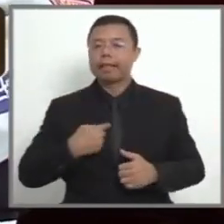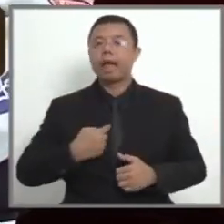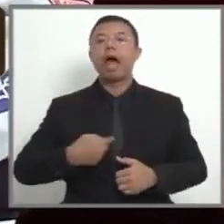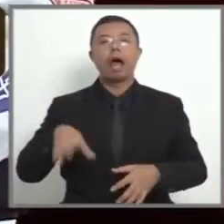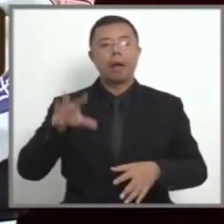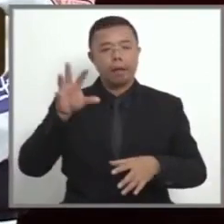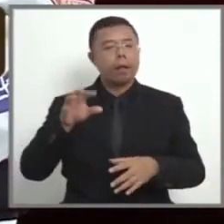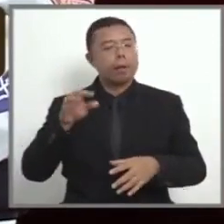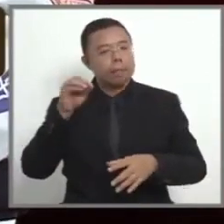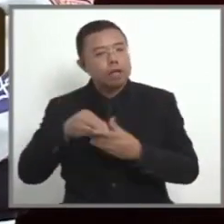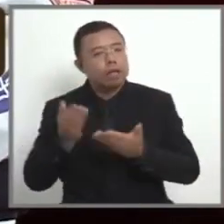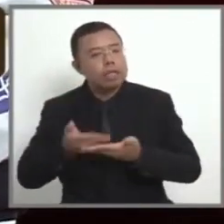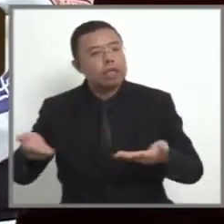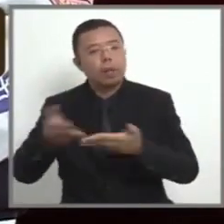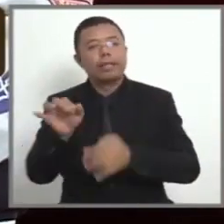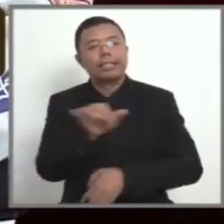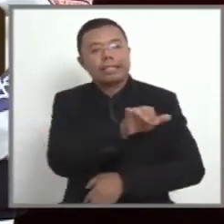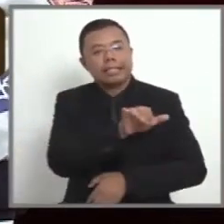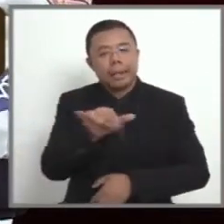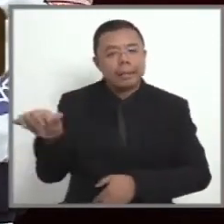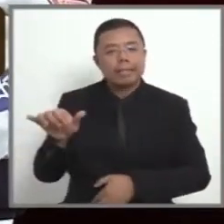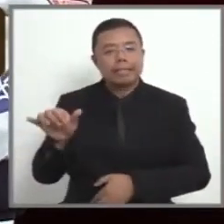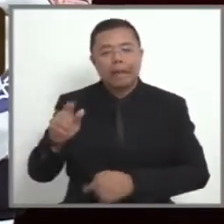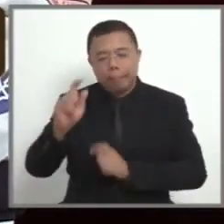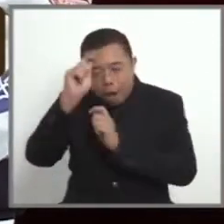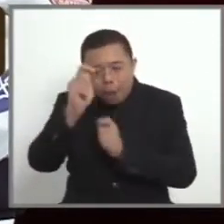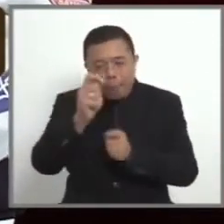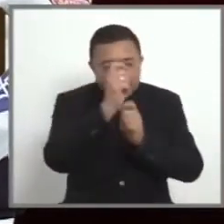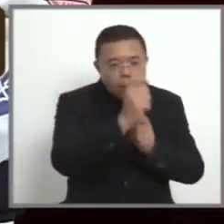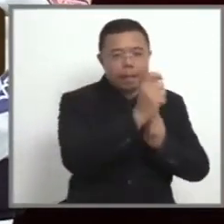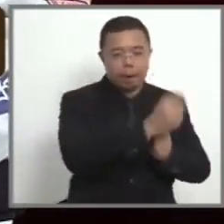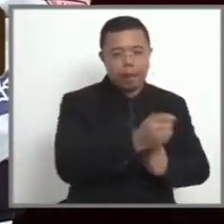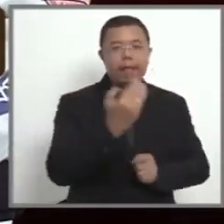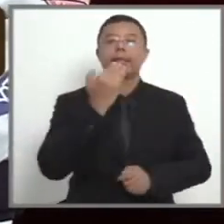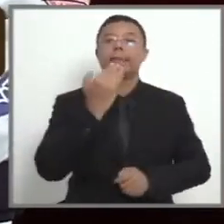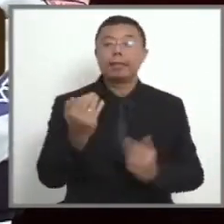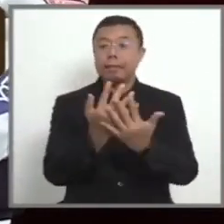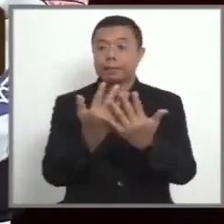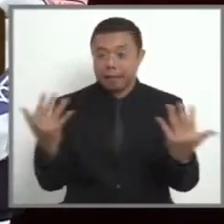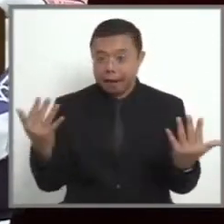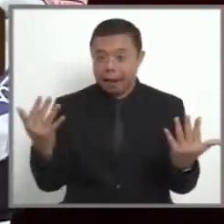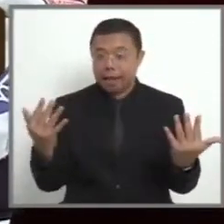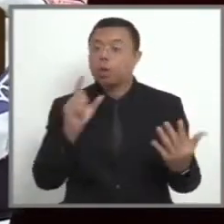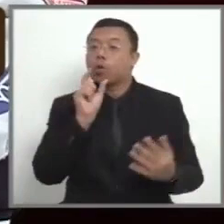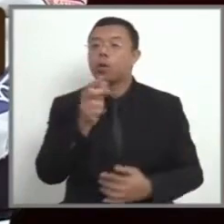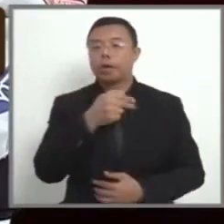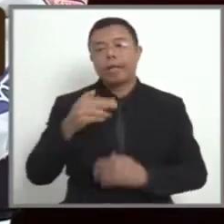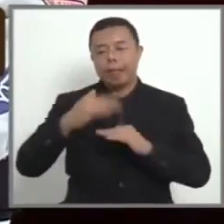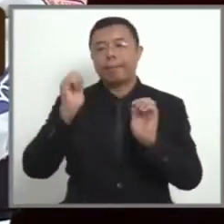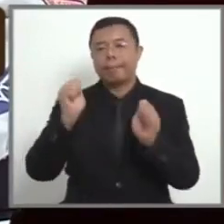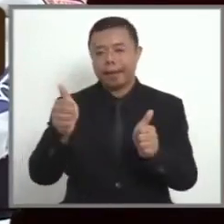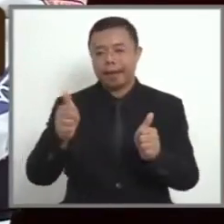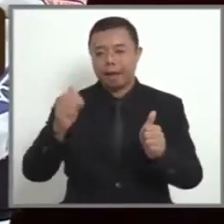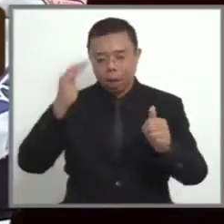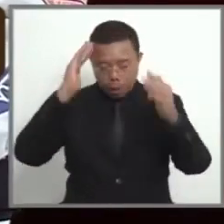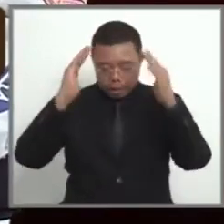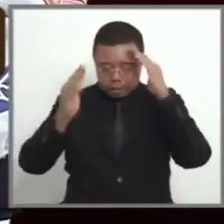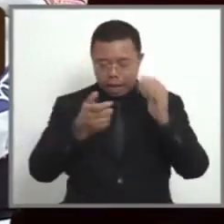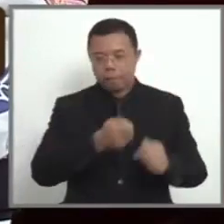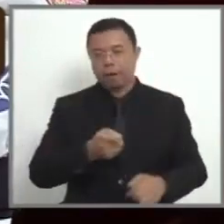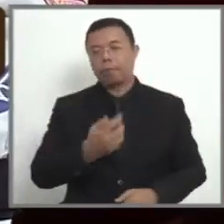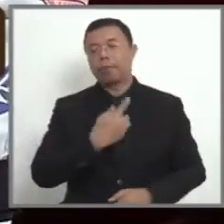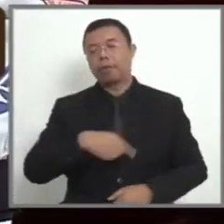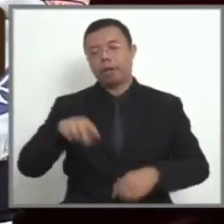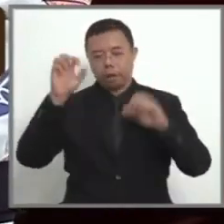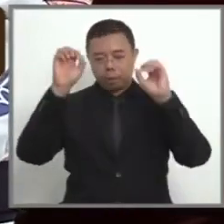pada posisi yang sama-sama saling menghormati Terima kasih rakyat untuk Indonesia yang lebih baik wasalamualaikum